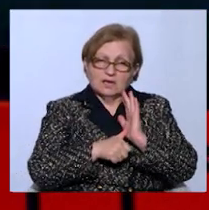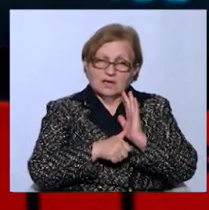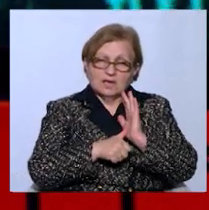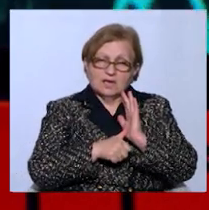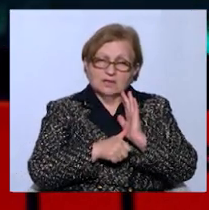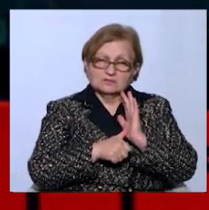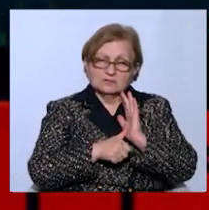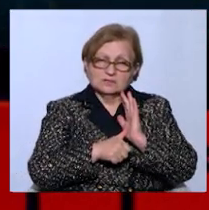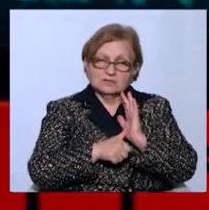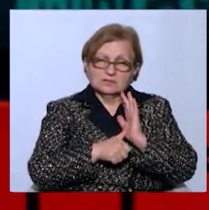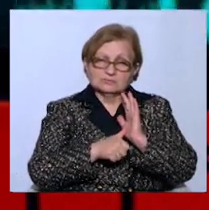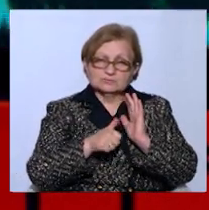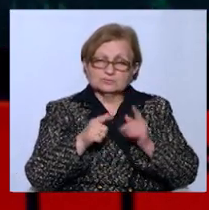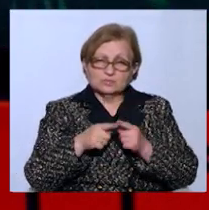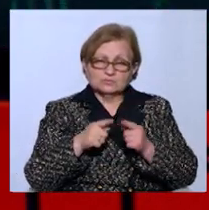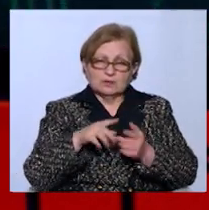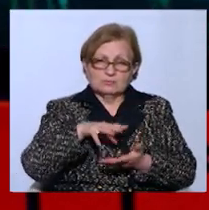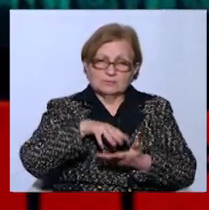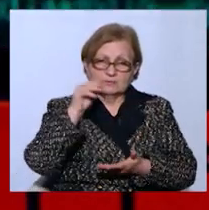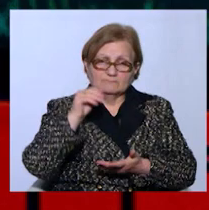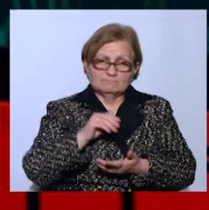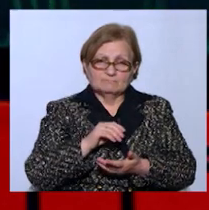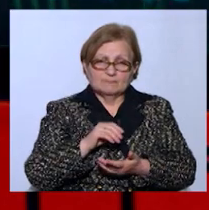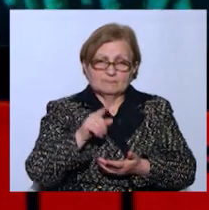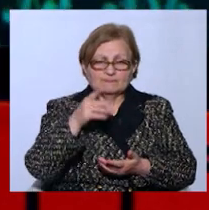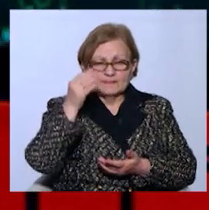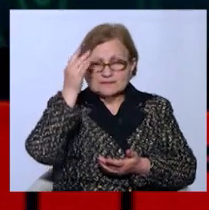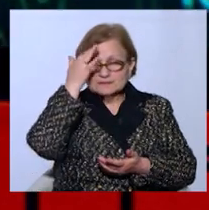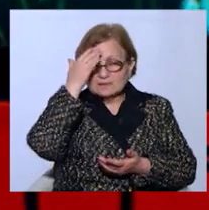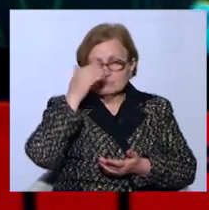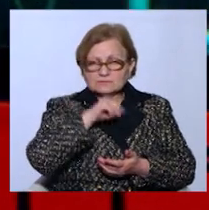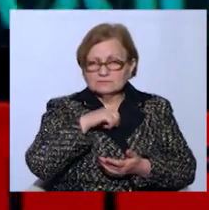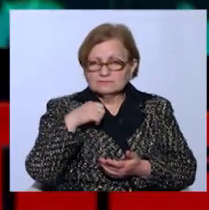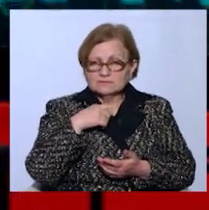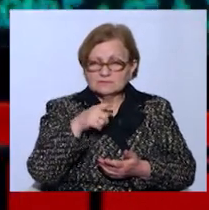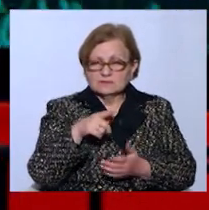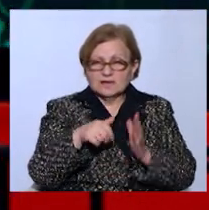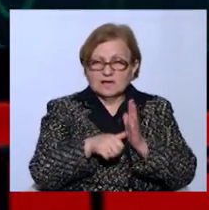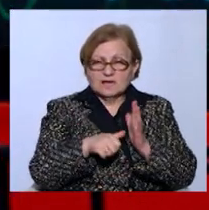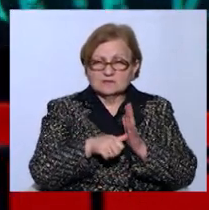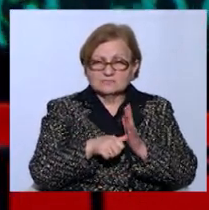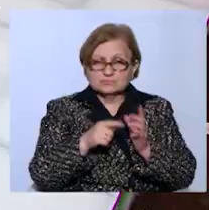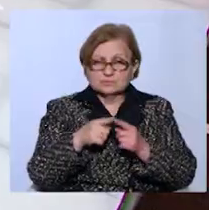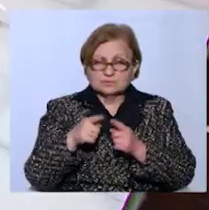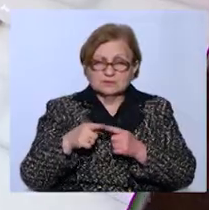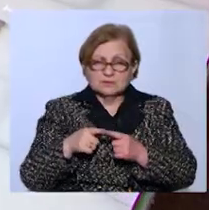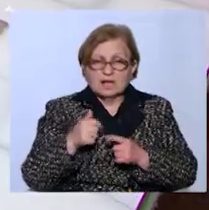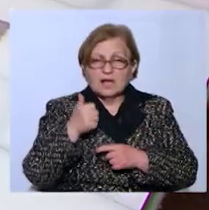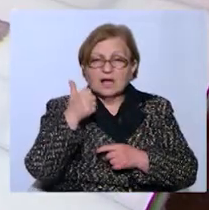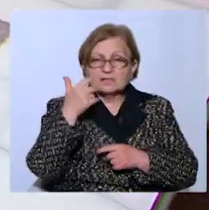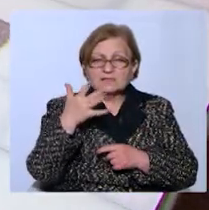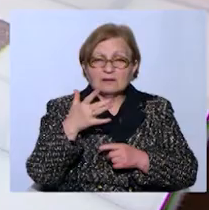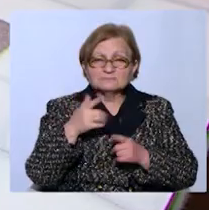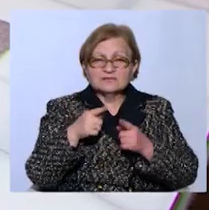ექვსკუთხა პირამიდაზე და აი მოდი ზე წარმოვიდგინოთ ექვსკუთხა პირამიდას. რამდენი წვერო